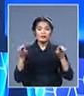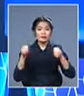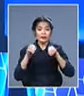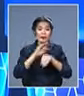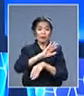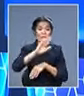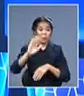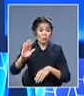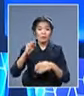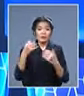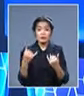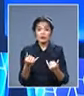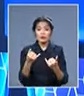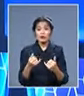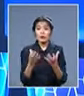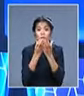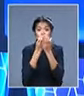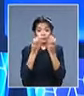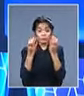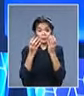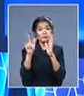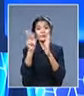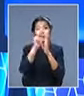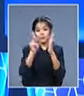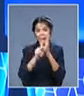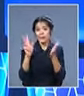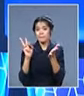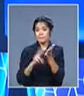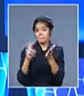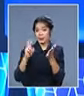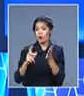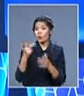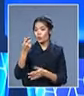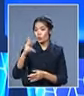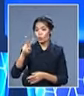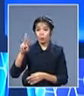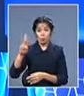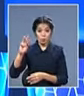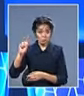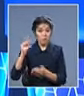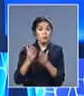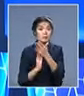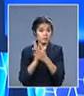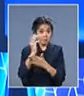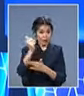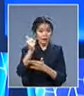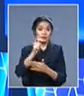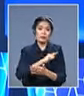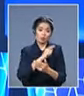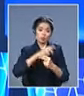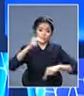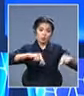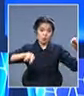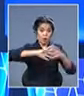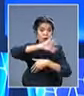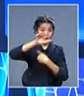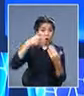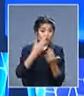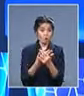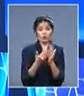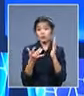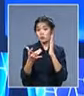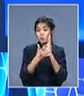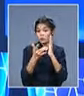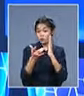างกฎหมายฉบับนี้ผ่านครม.ไปเป็นที่เรียบร้อยแล้วที่บอกว่าใกล้ตัวเนี่ยก็เพราะว่าควบคุมโลกออนไลน์ทั้งหมดเลยนะครับไม่ว่าจะเป็นเรื่องของพวกโซเ